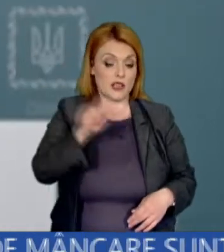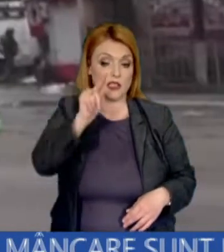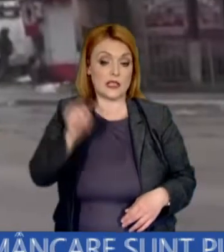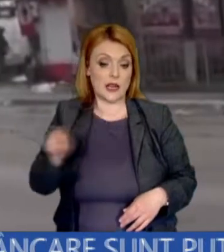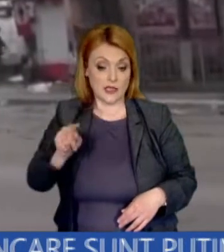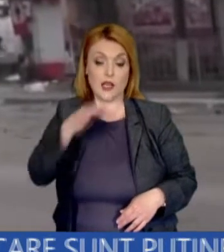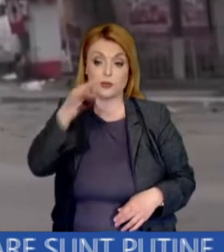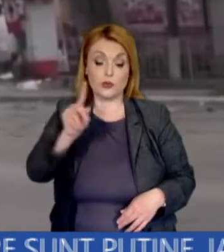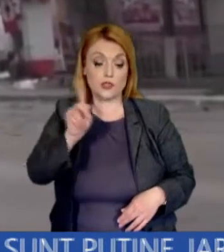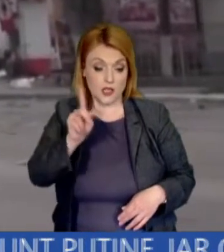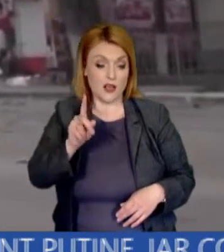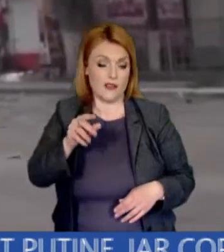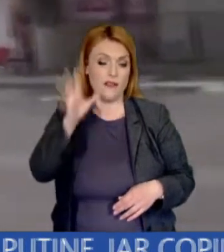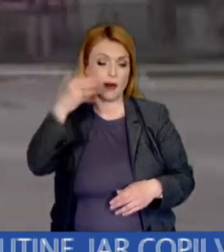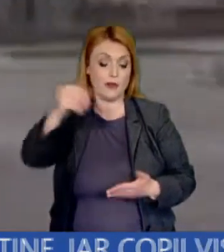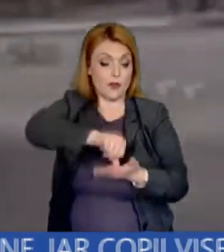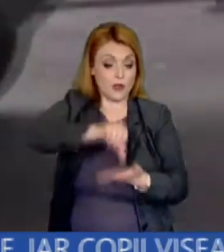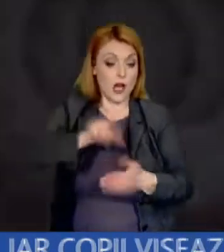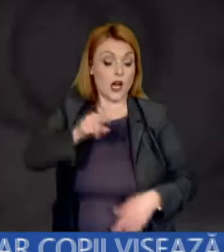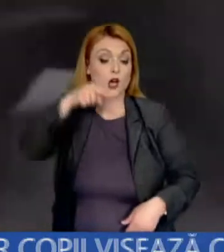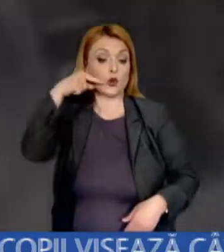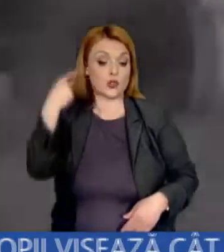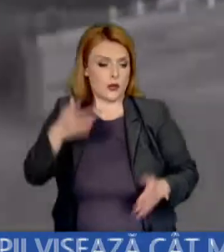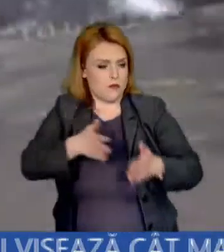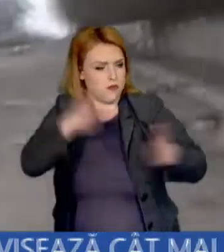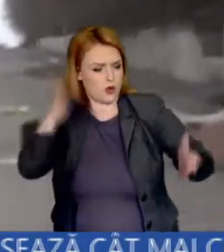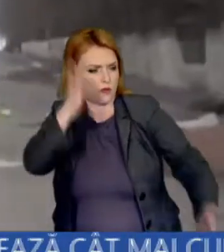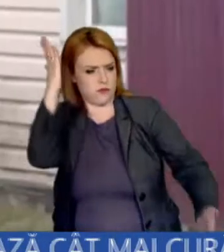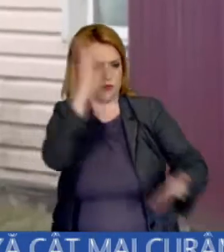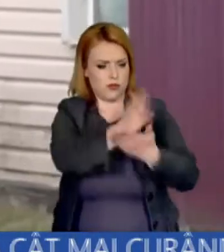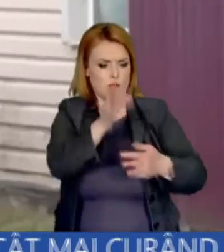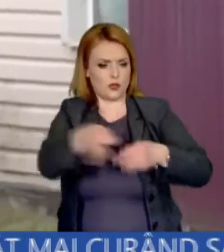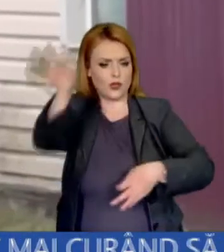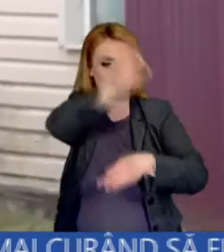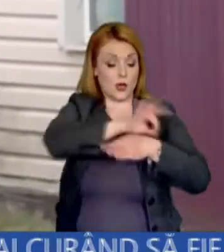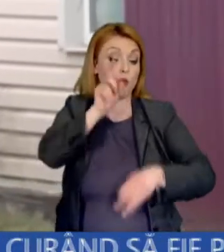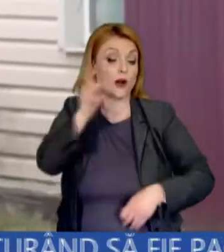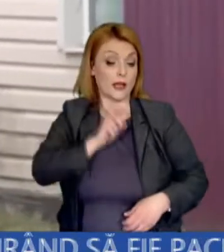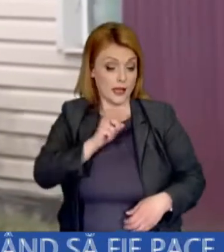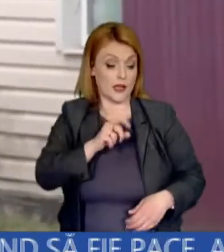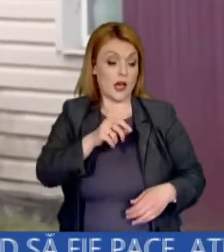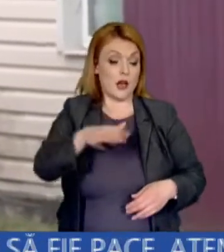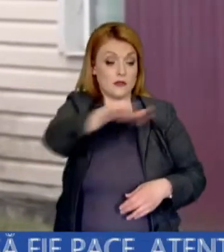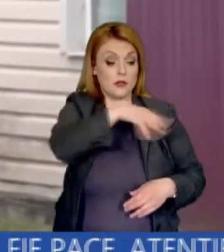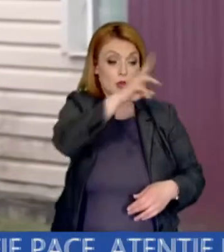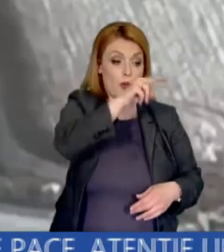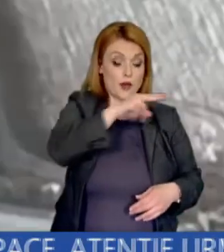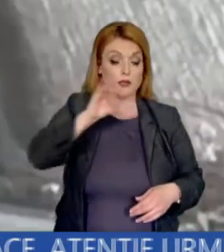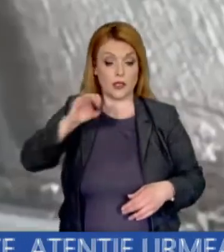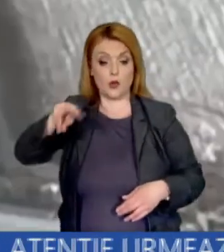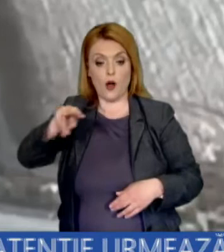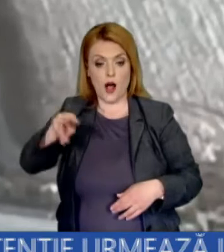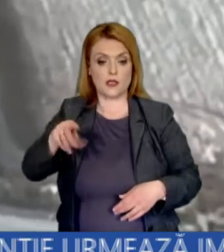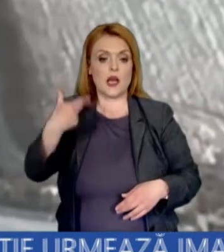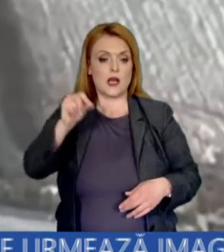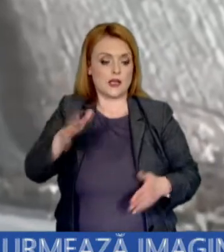Zelensky a menționat în discursul său că Rusia a început ofensiva împotriva estului Ucrainei, regiune care în mare parte este controlată de